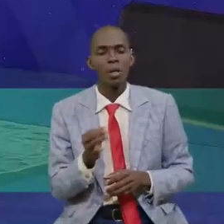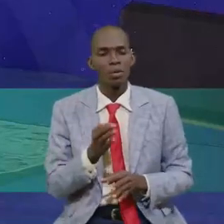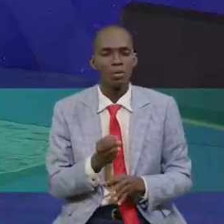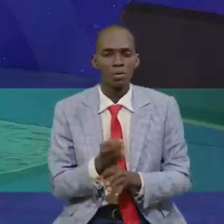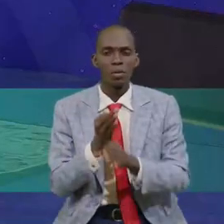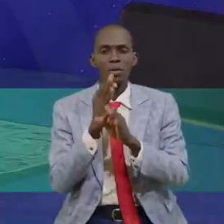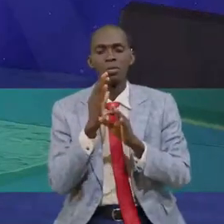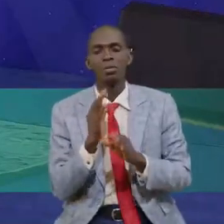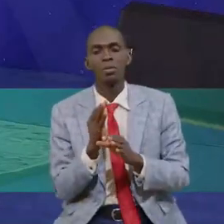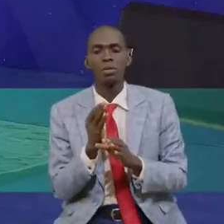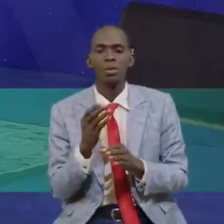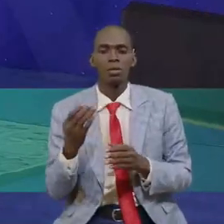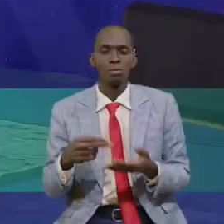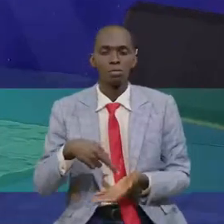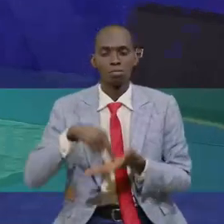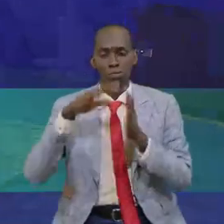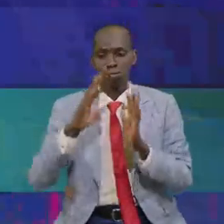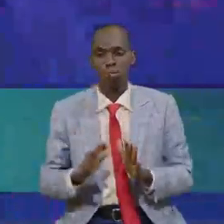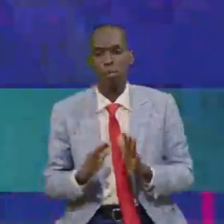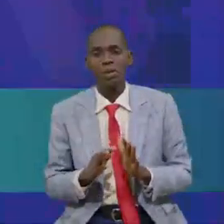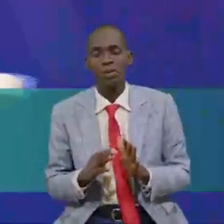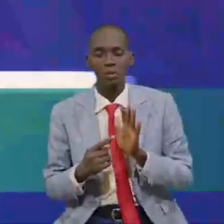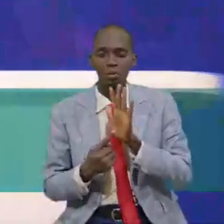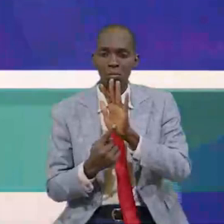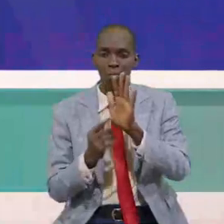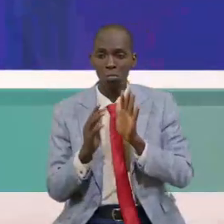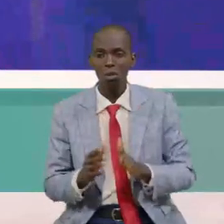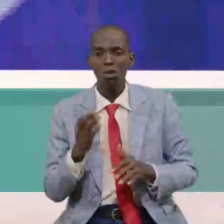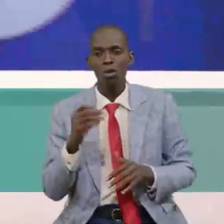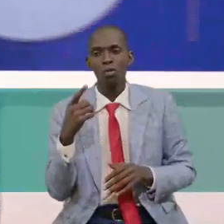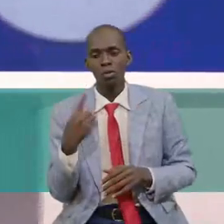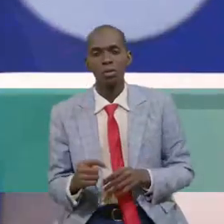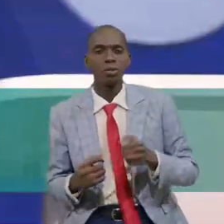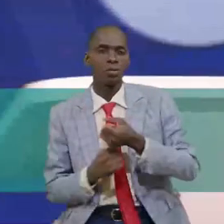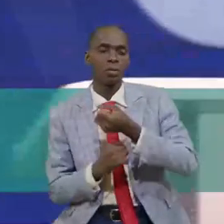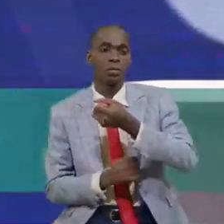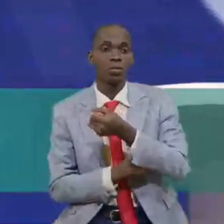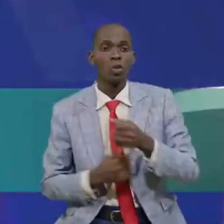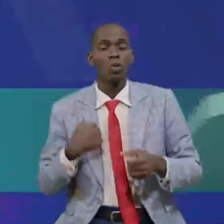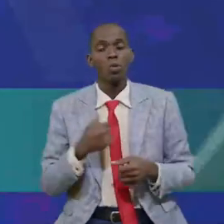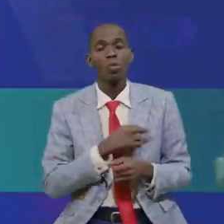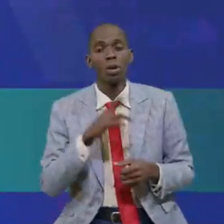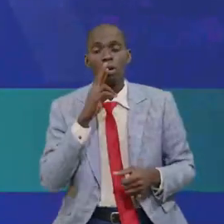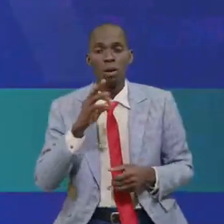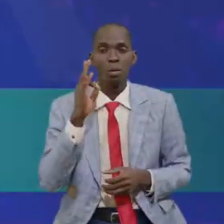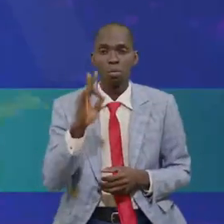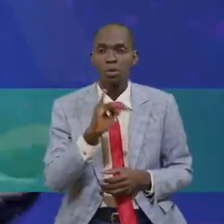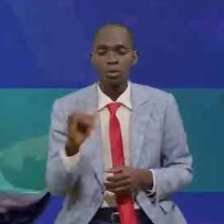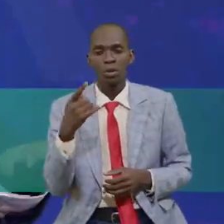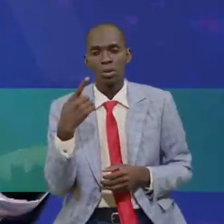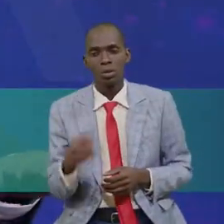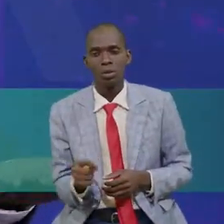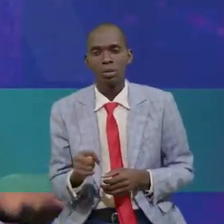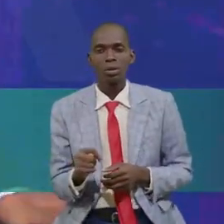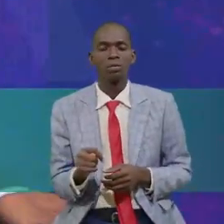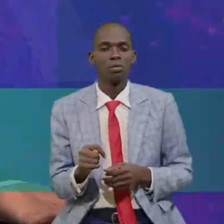prédication par les ambassadeurs fidèles de la fondation. Il dit que nous prêchons la fondation, nous prêchons le